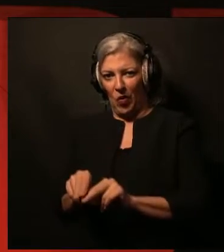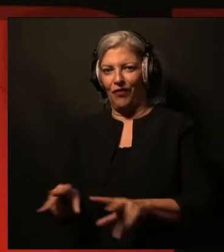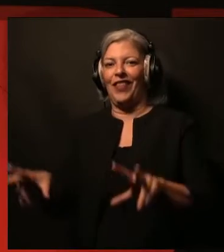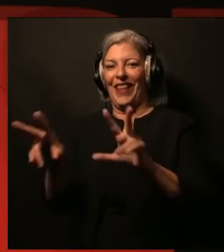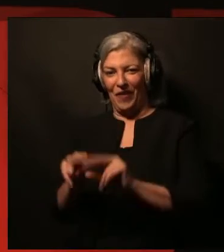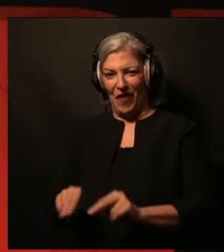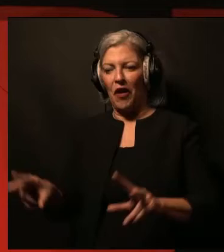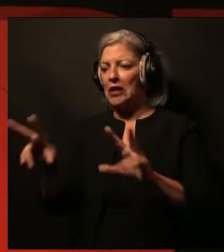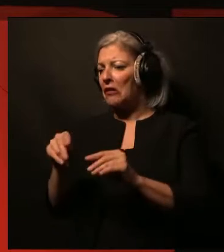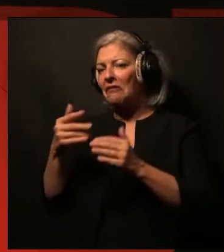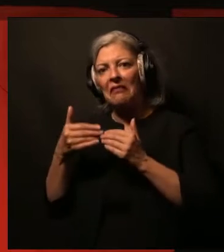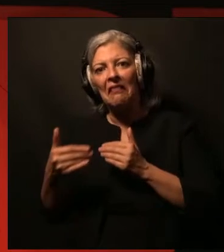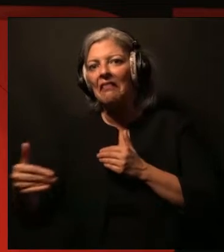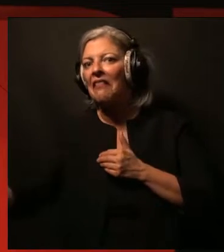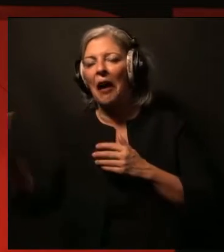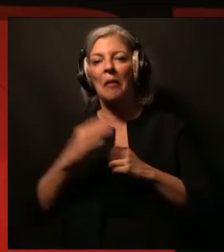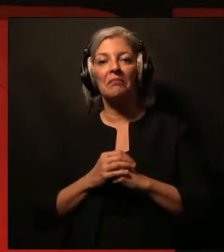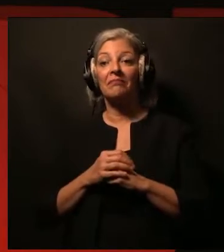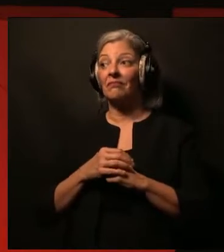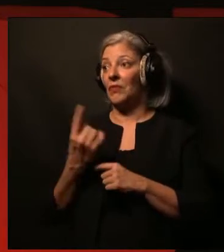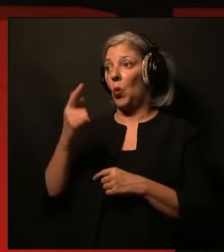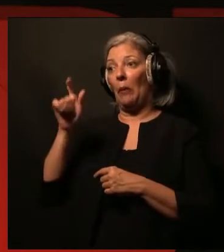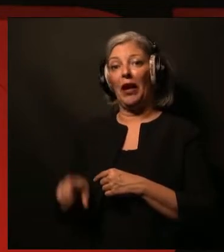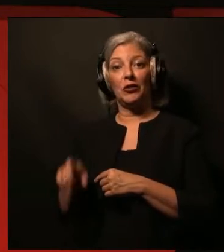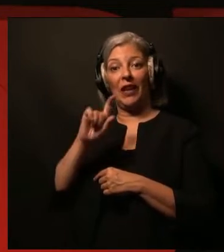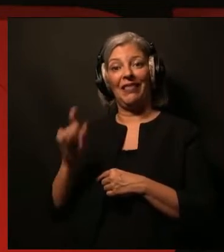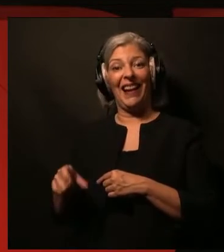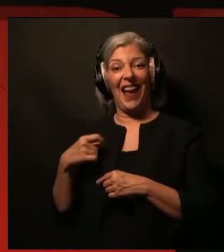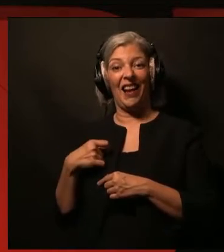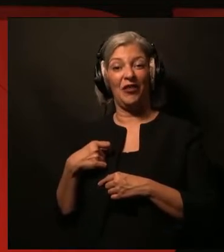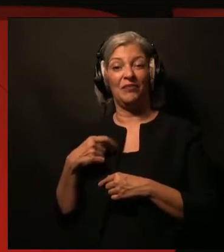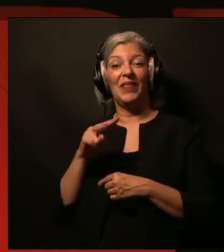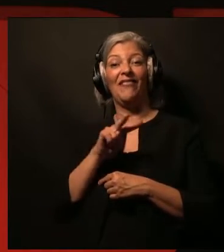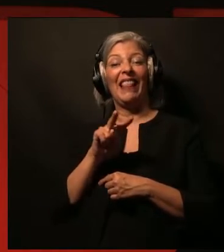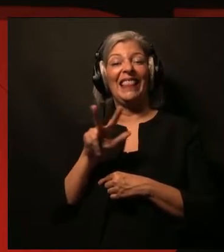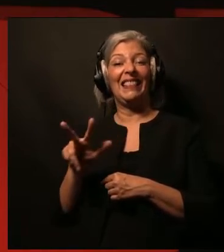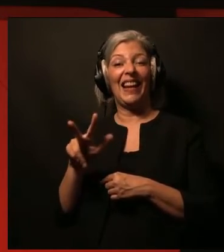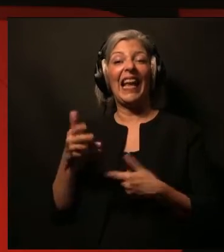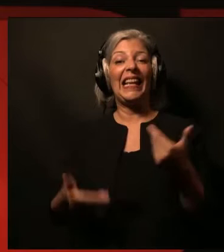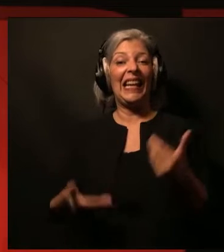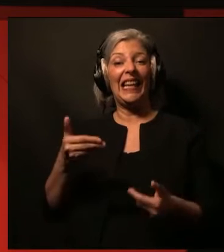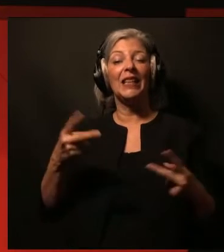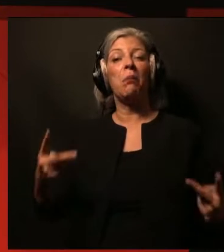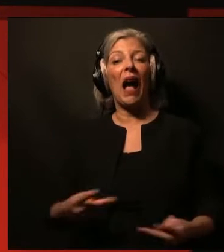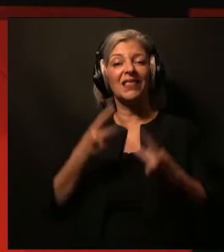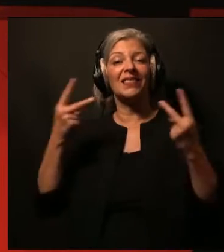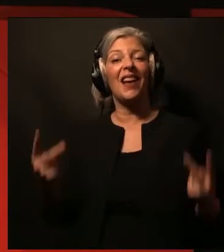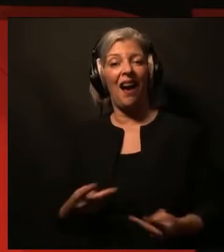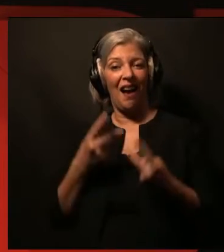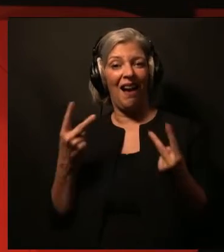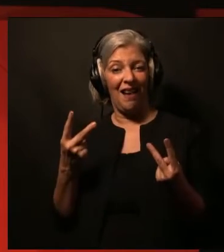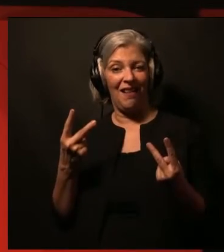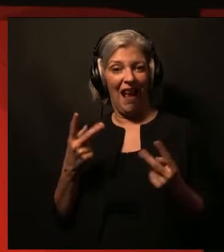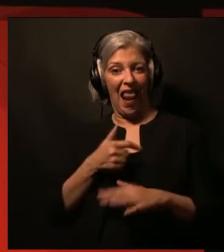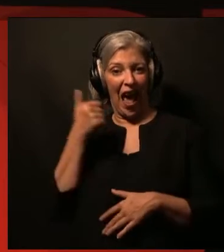E considerando che ogni italiano consuma circa 23 kg di pasta all'anno Siamo intorno a una prevenzione di una